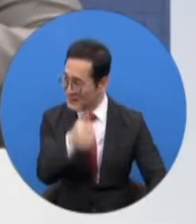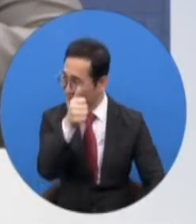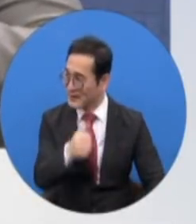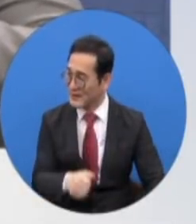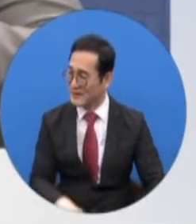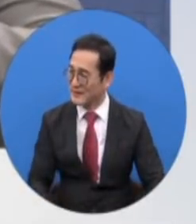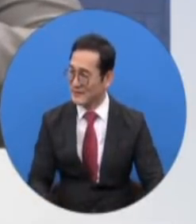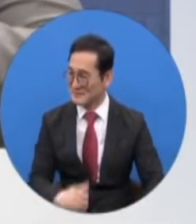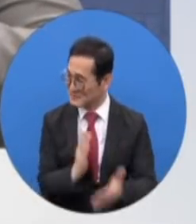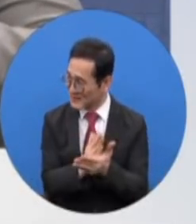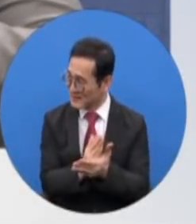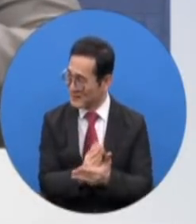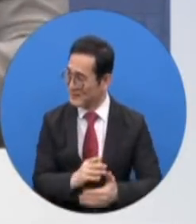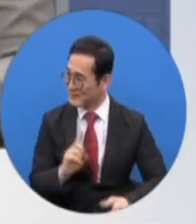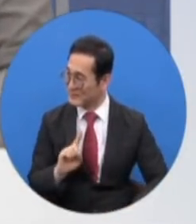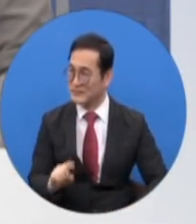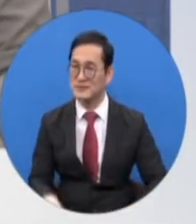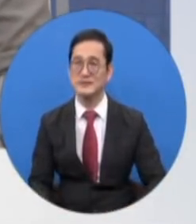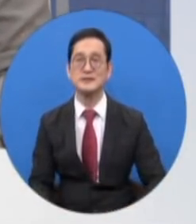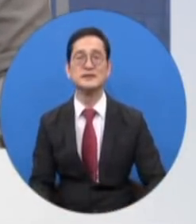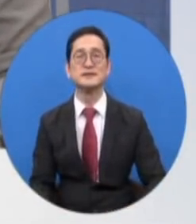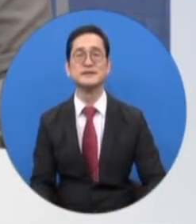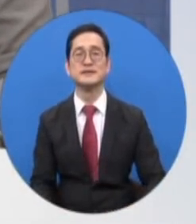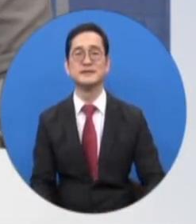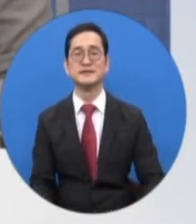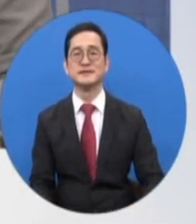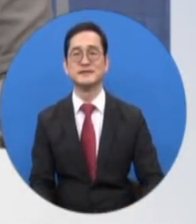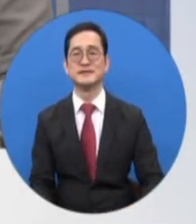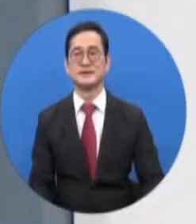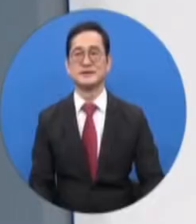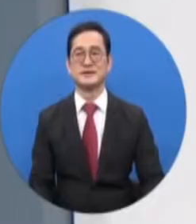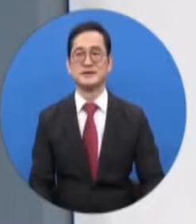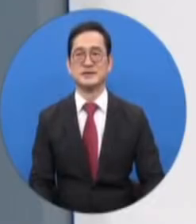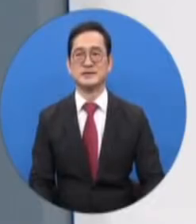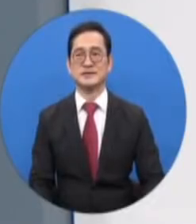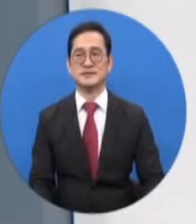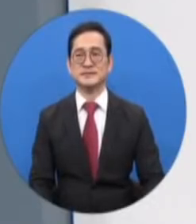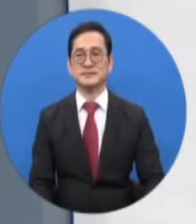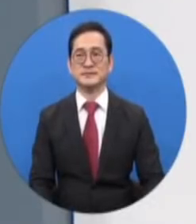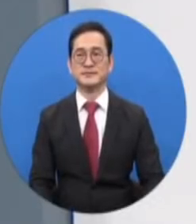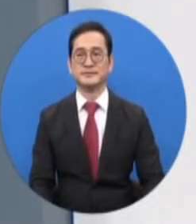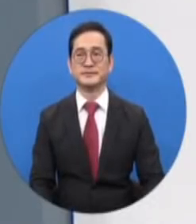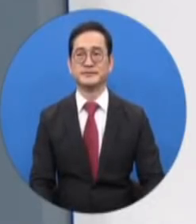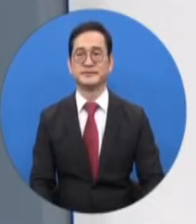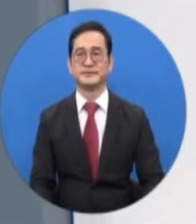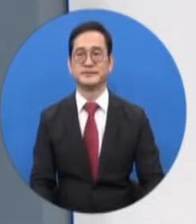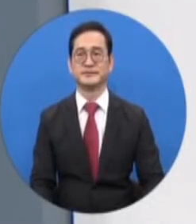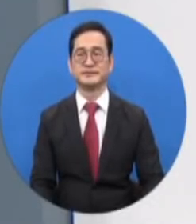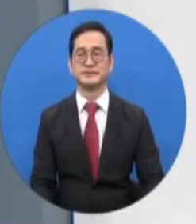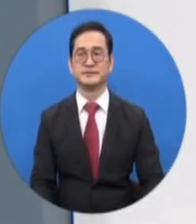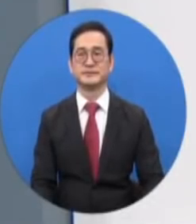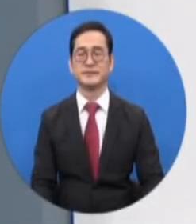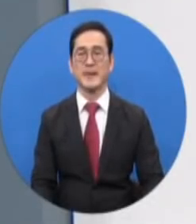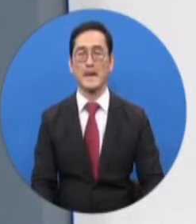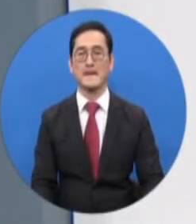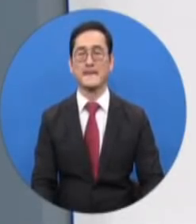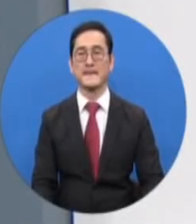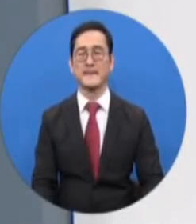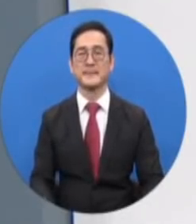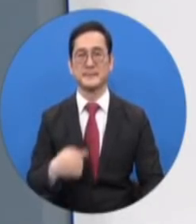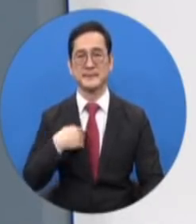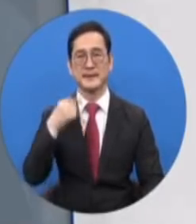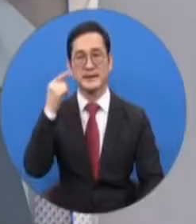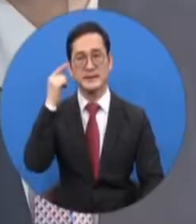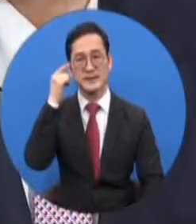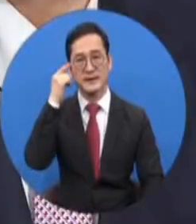없다. 이럴 때일수록 조심해야 되죠. 뭐 모르는 거 아는 척했다 이제 사고 나고 막 이러는 건데 예. 일단 보도가 나온 건에 대해서